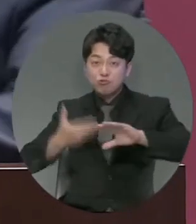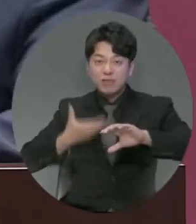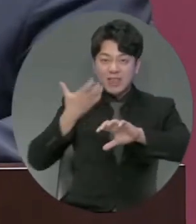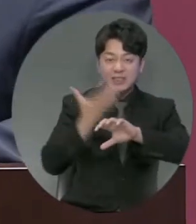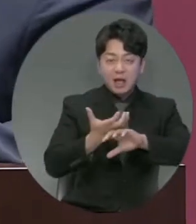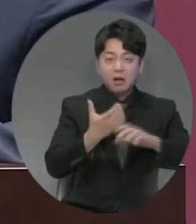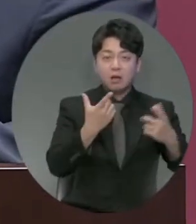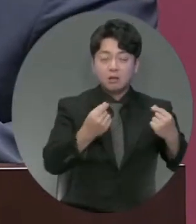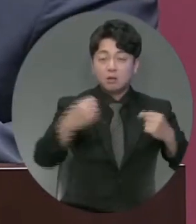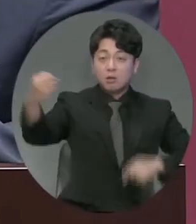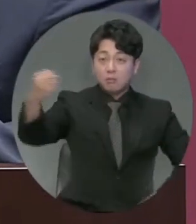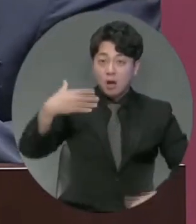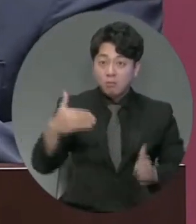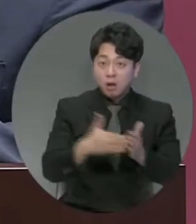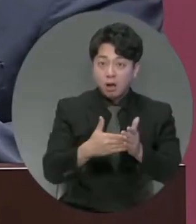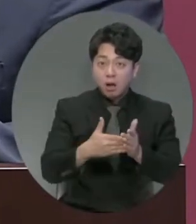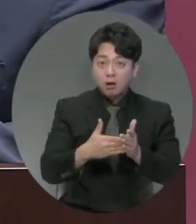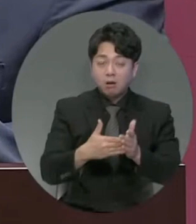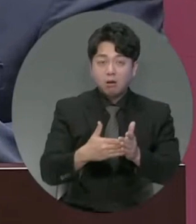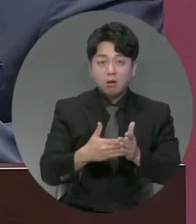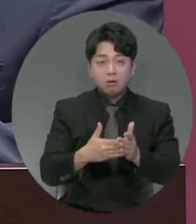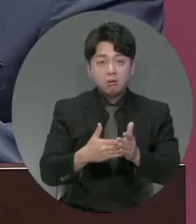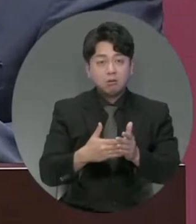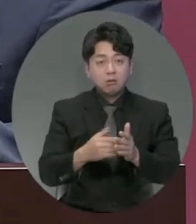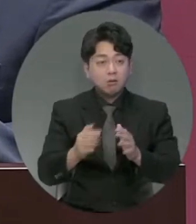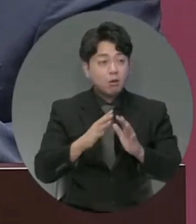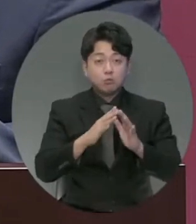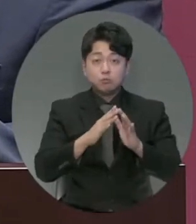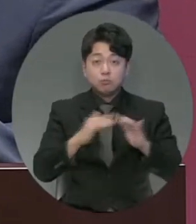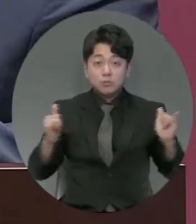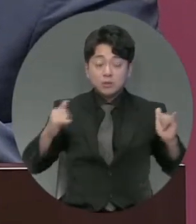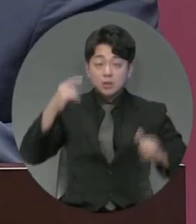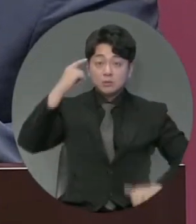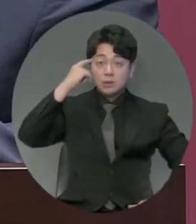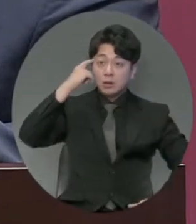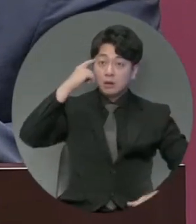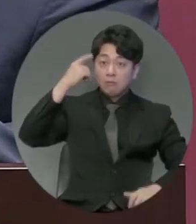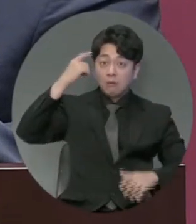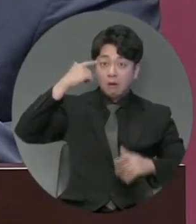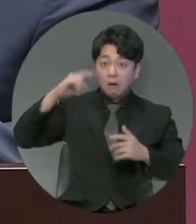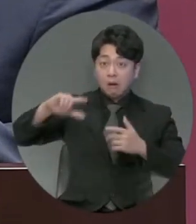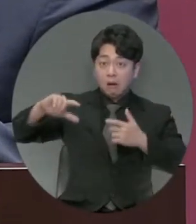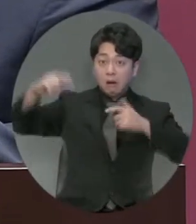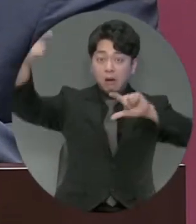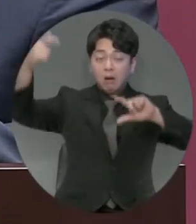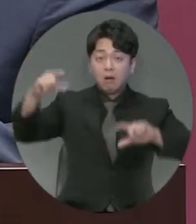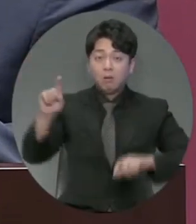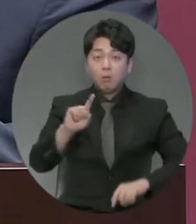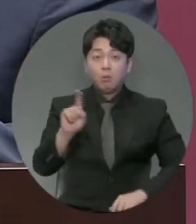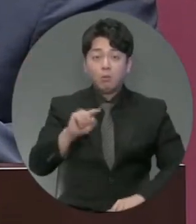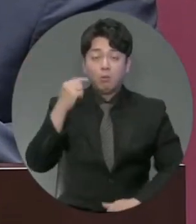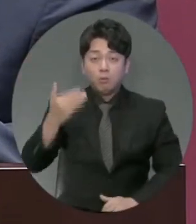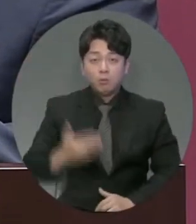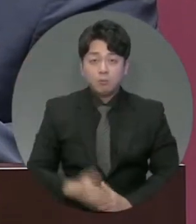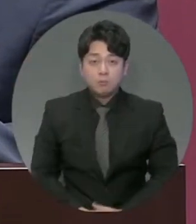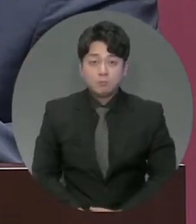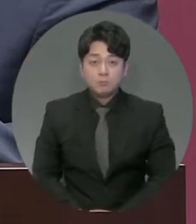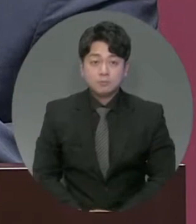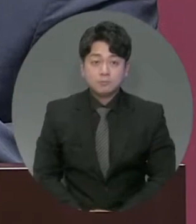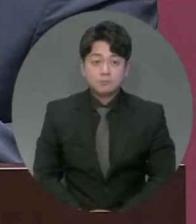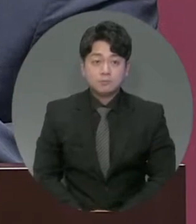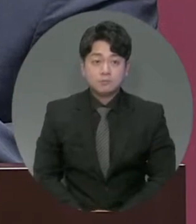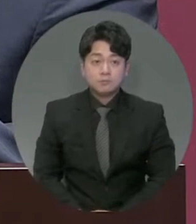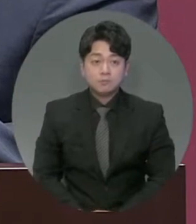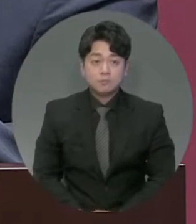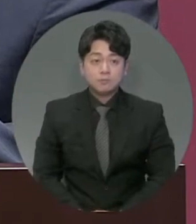언급이라고 생각합니다. 국민 정서를 도저히 용납하지 않는 비유입니다. 총리님 어떻게 생각하세요?